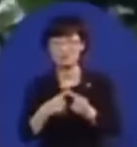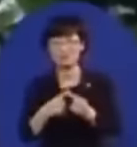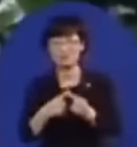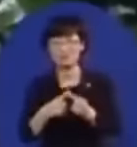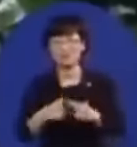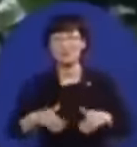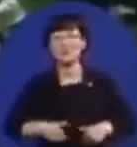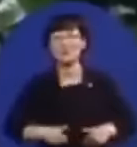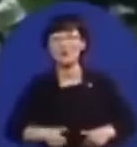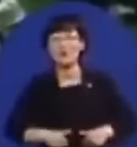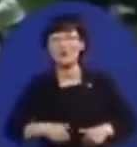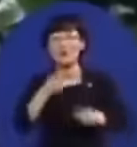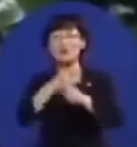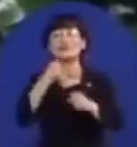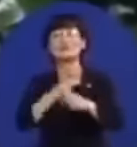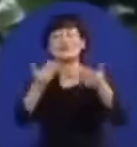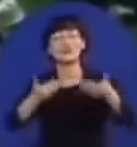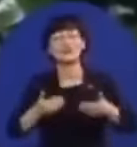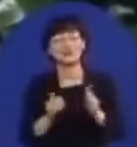먼저 있어야 될 것을 창조하시는데